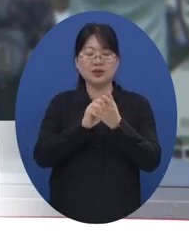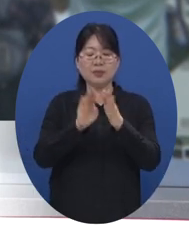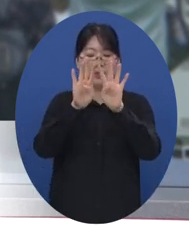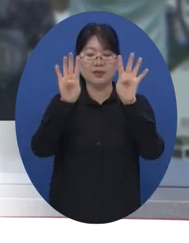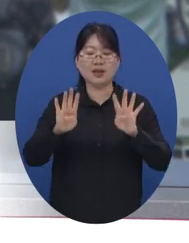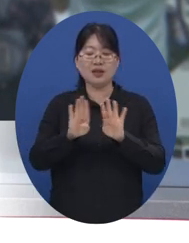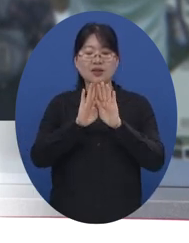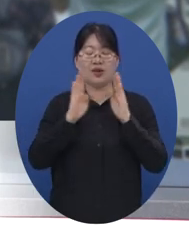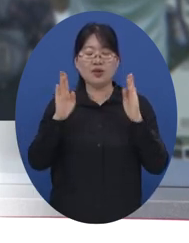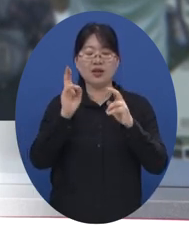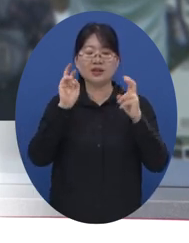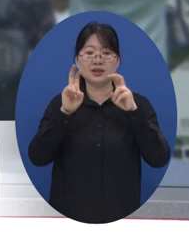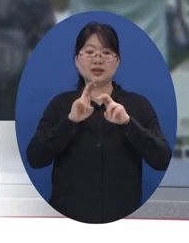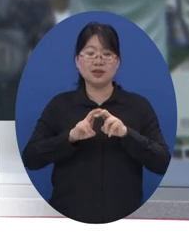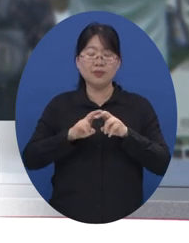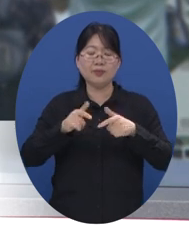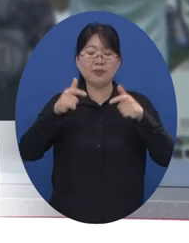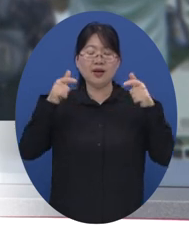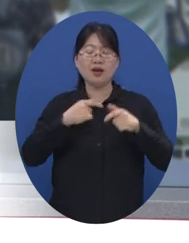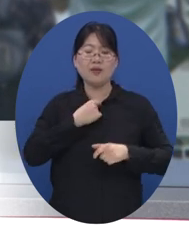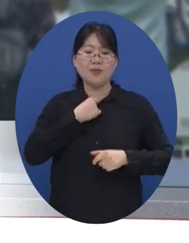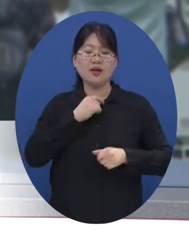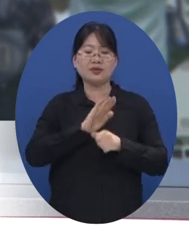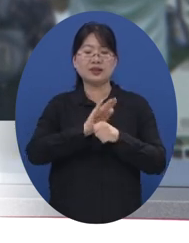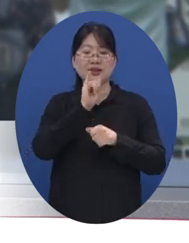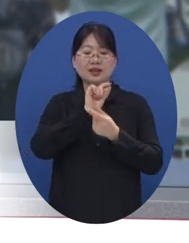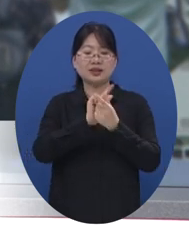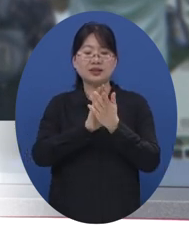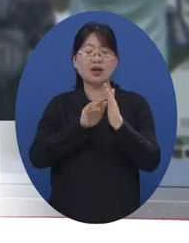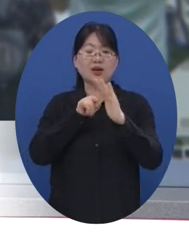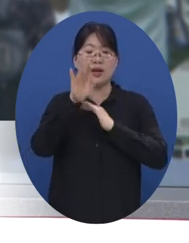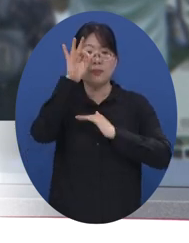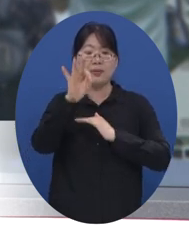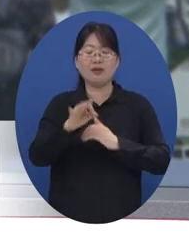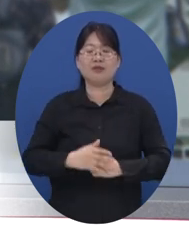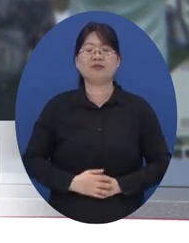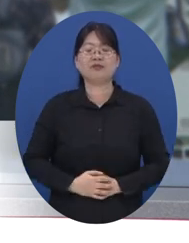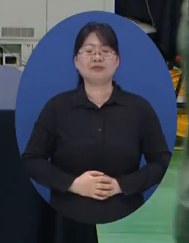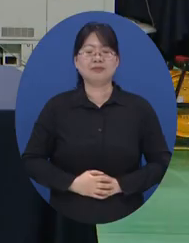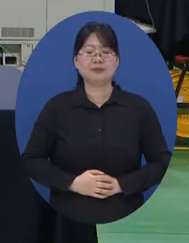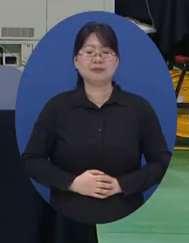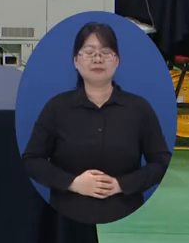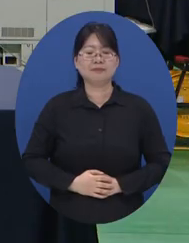열어 취업문 넓히기를 돕습니다. 제가 직접 박람회 현장 가봤습니다.